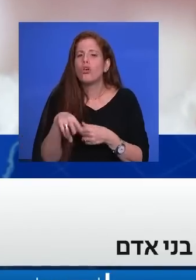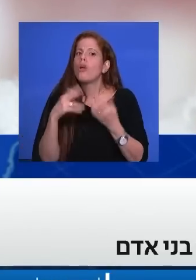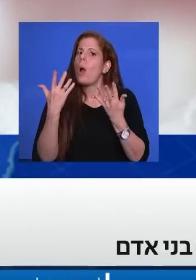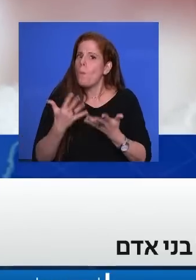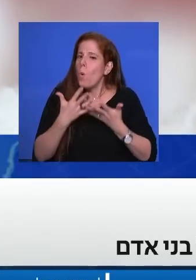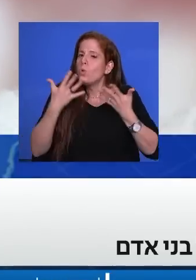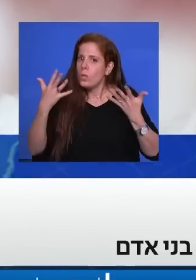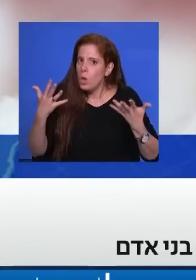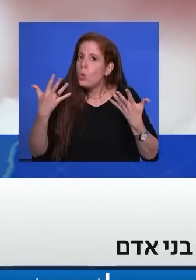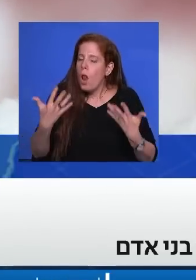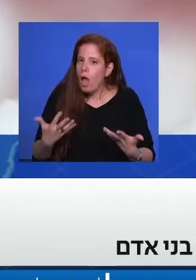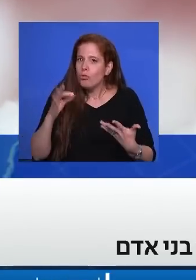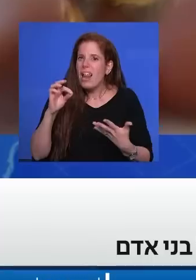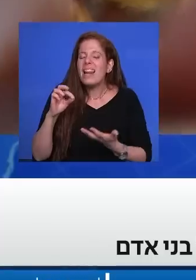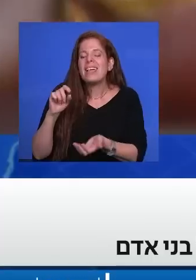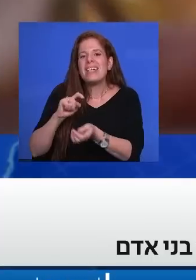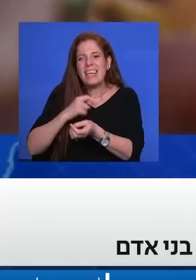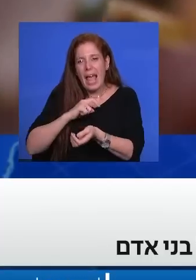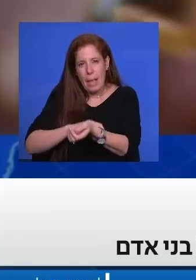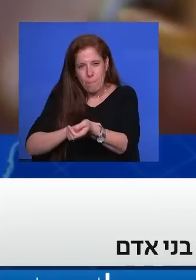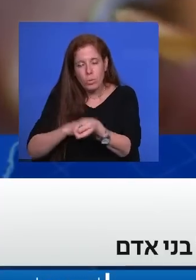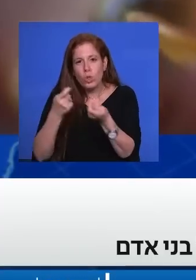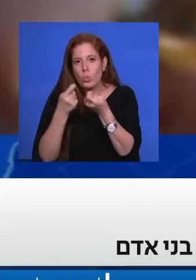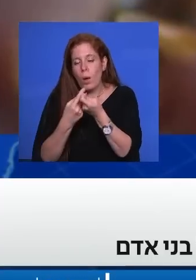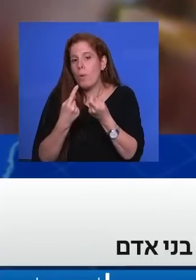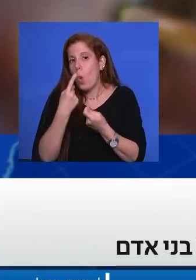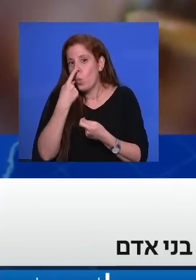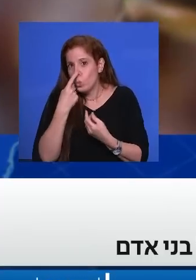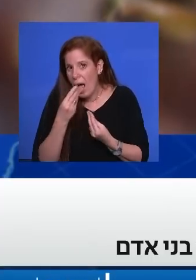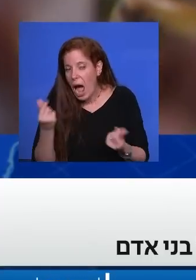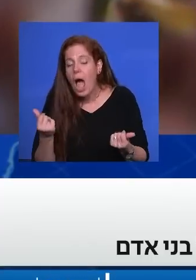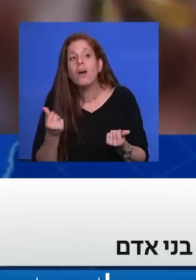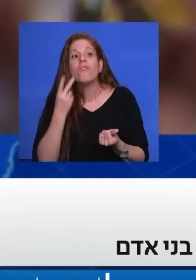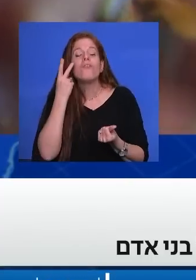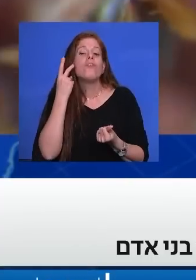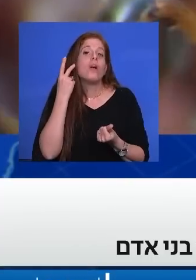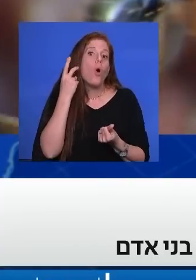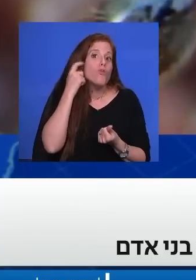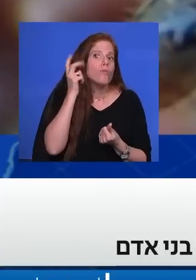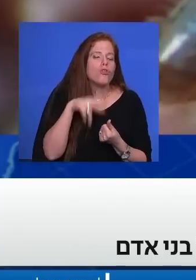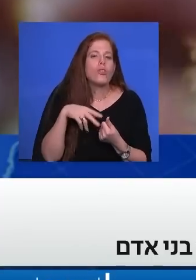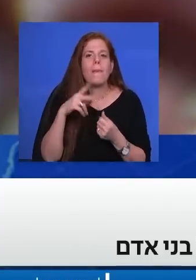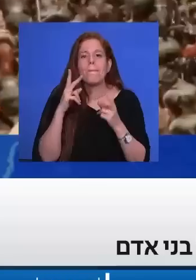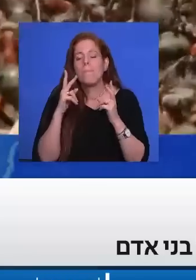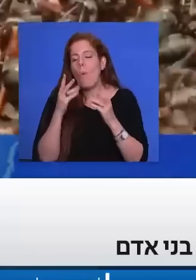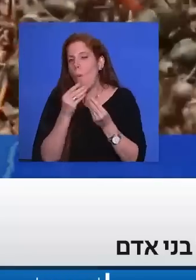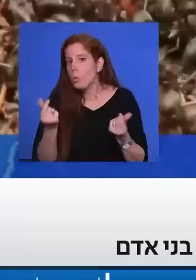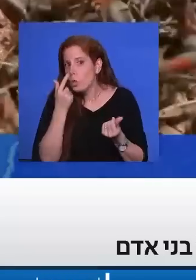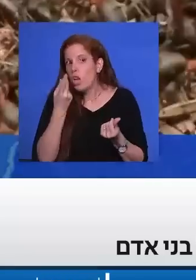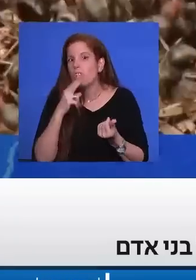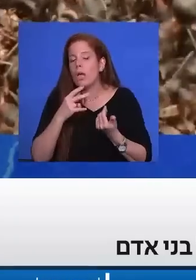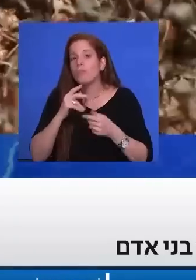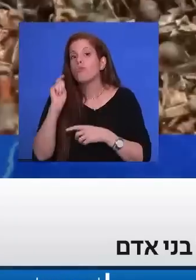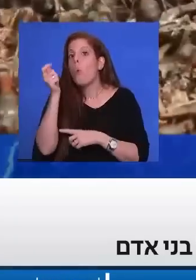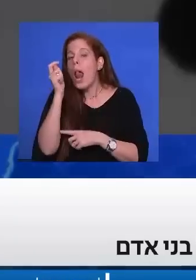גדולה של גנים שקשורים לחוש הריח, ולכן אנחנו חושבים שבעצם יש להם יכולת חוש ריח יותר משוכלל ומפותח מכל